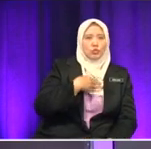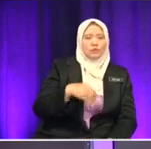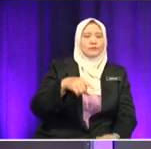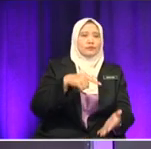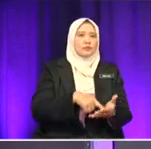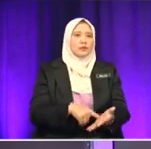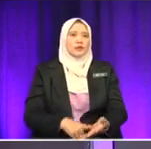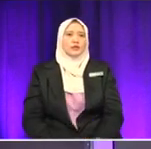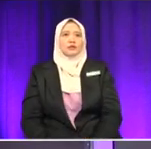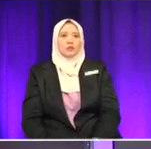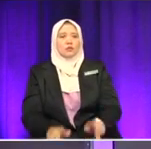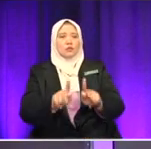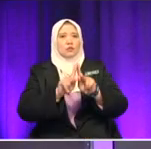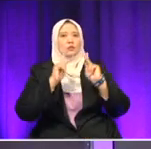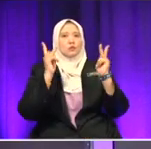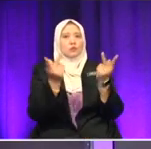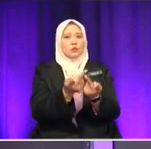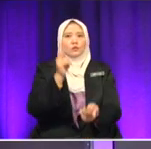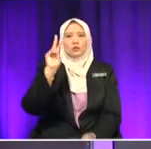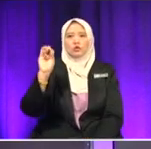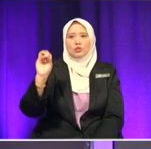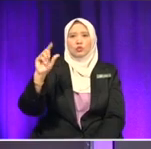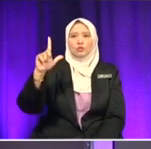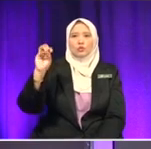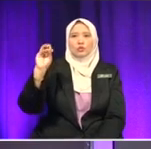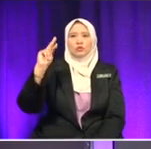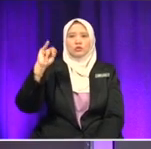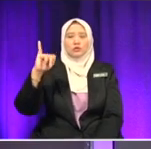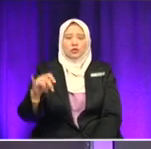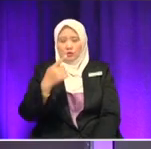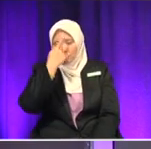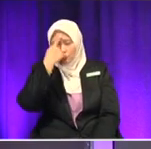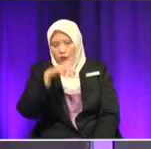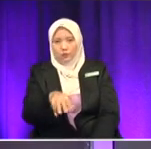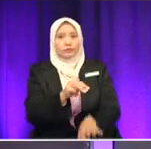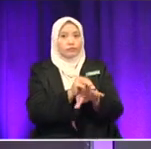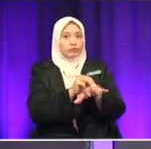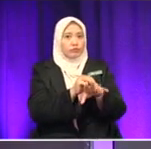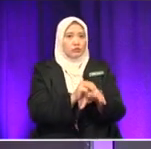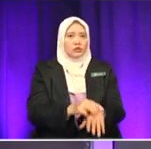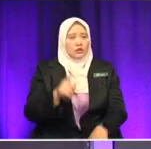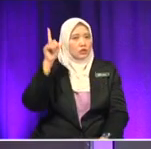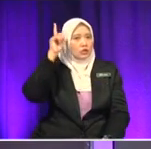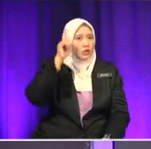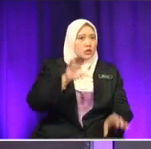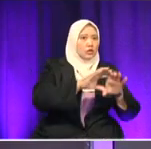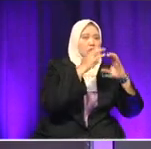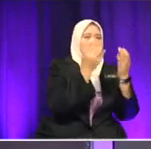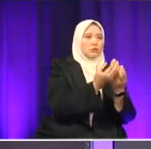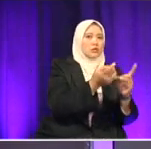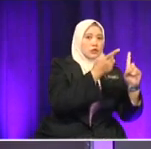adalah koloni mikroorganisma. Jadi daripada gambar yang pertama dan gambar yang kedua kita dapati bahawa